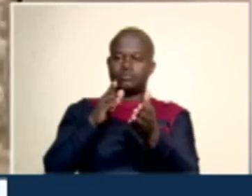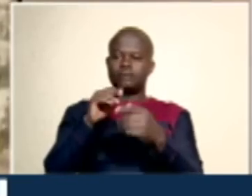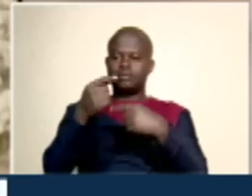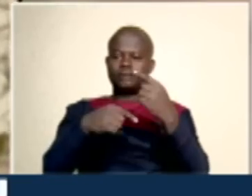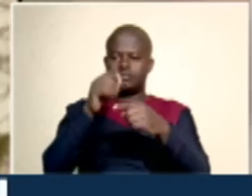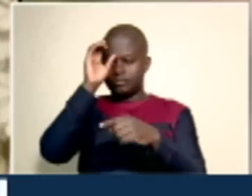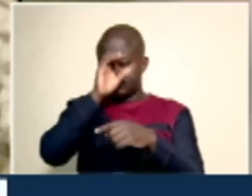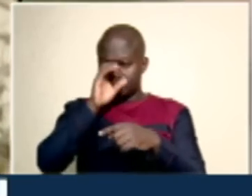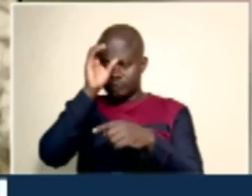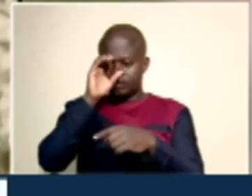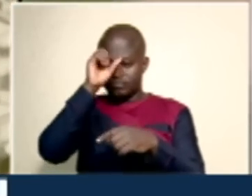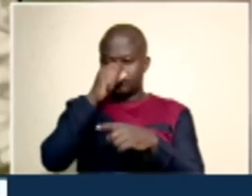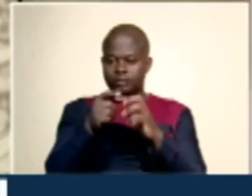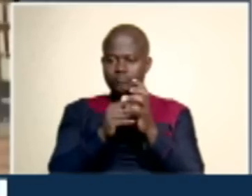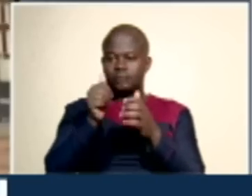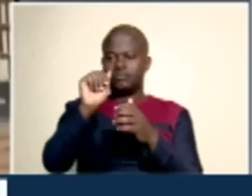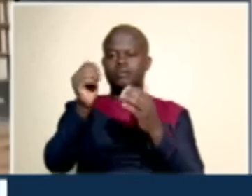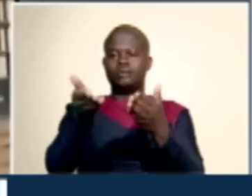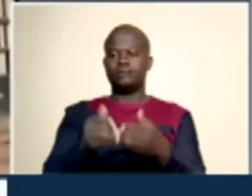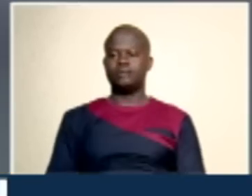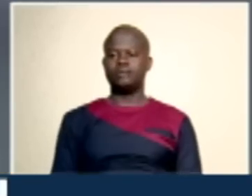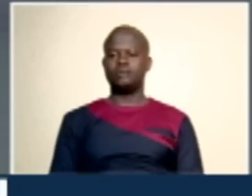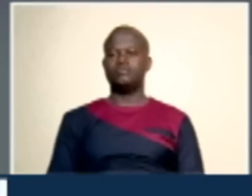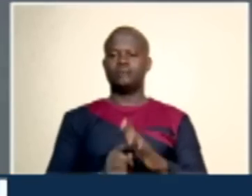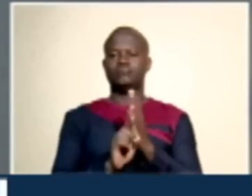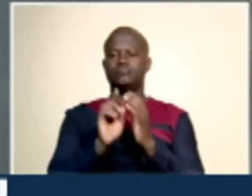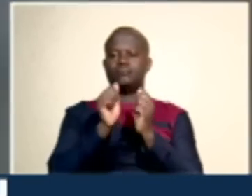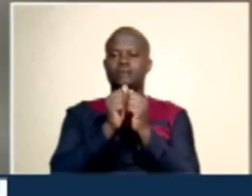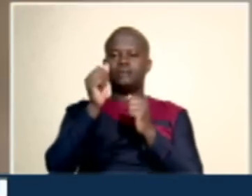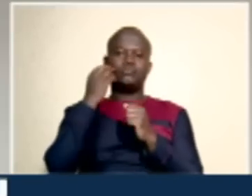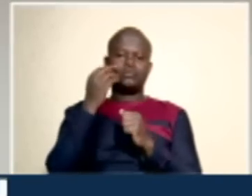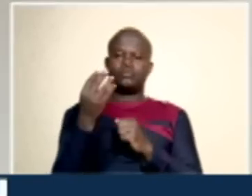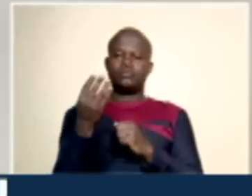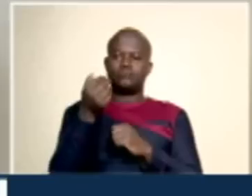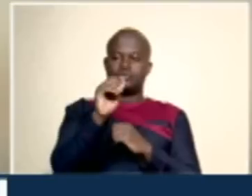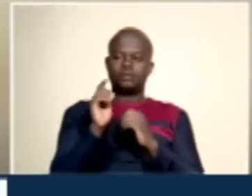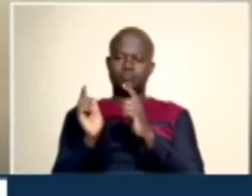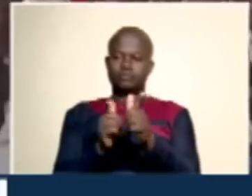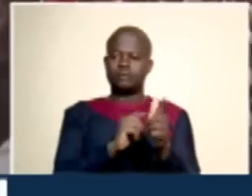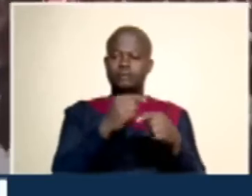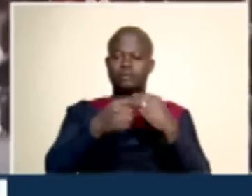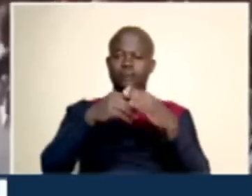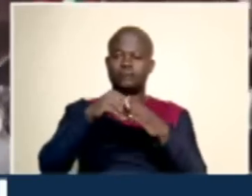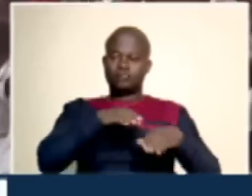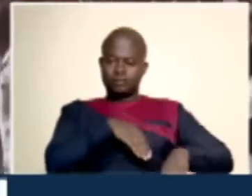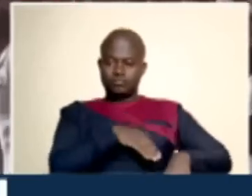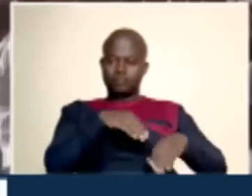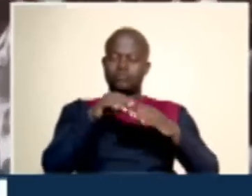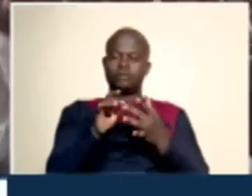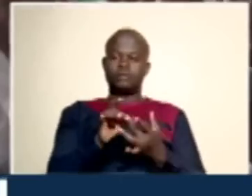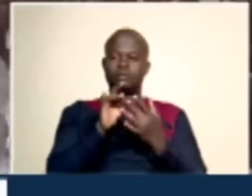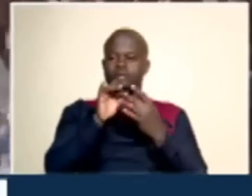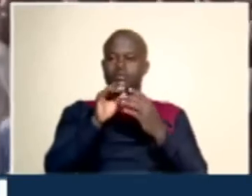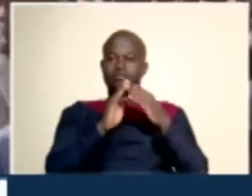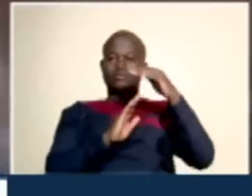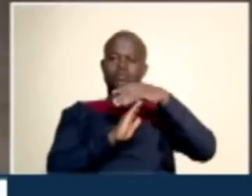badakomeza kumushakisha bakamubura kandi we yahavuye Guhera tariki 15 z'ukwezi kwa kane nibwo imirwano yubuye muri Sudani by'umwihariko mu murwa mukuru